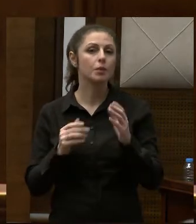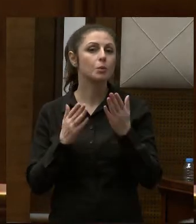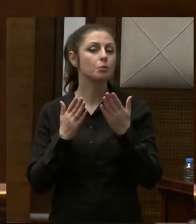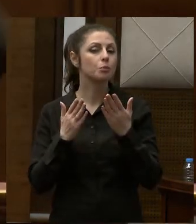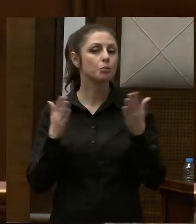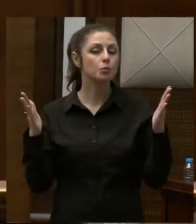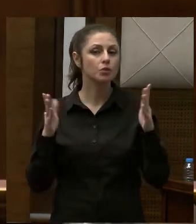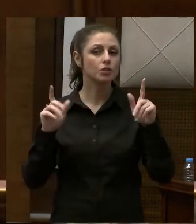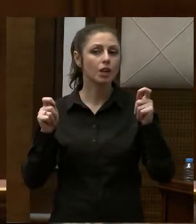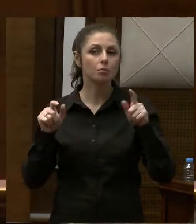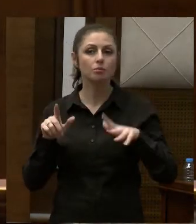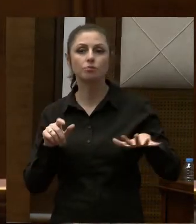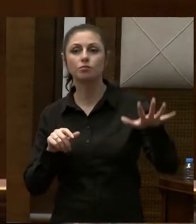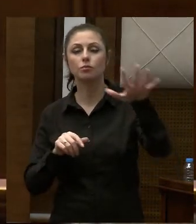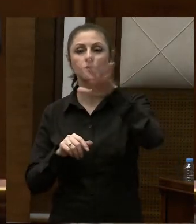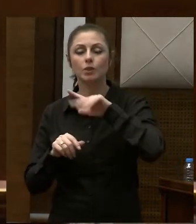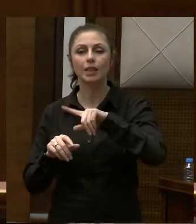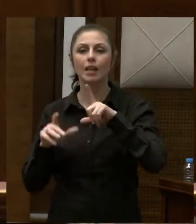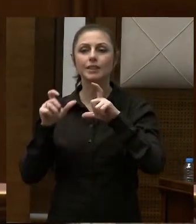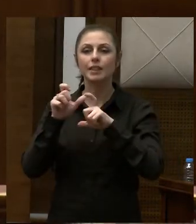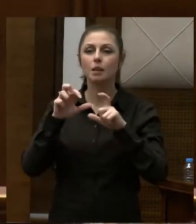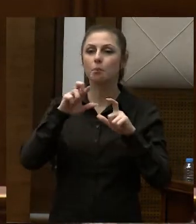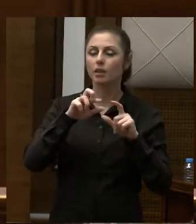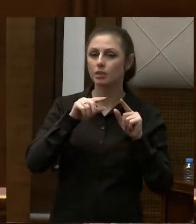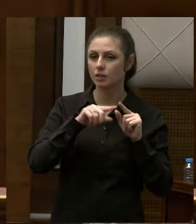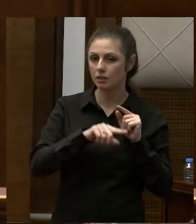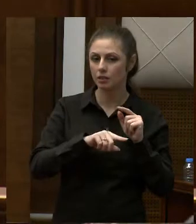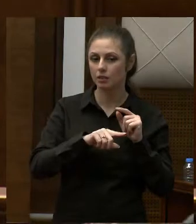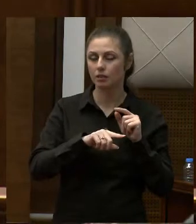Büyükçekmece'nin bütününde Selimpaşa'dan